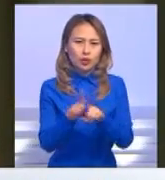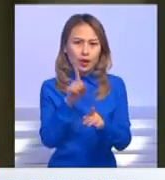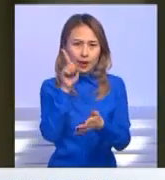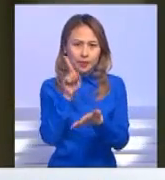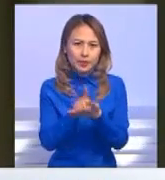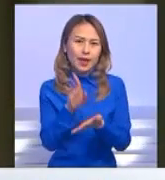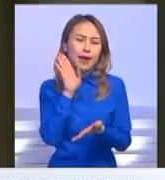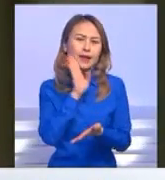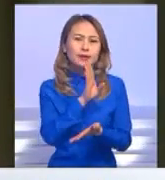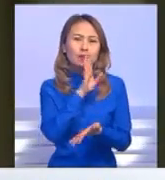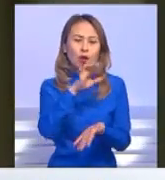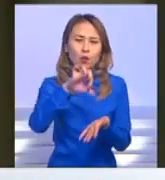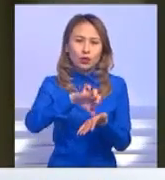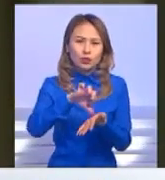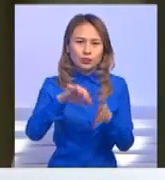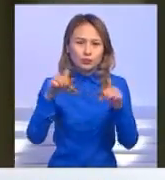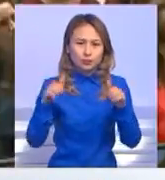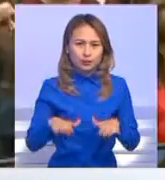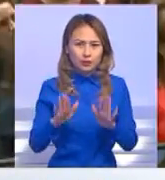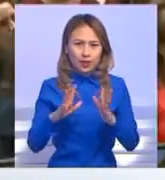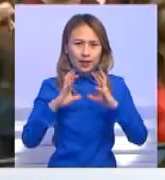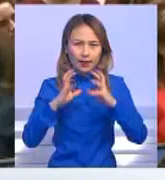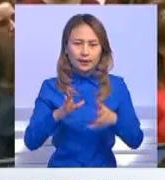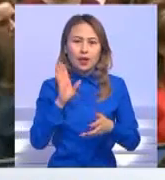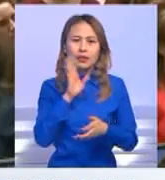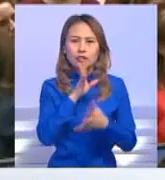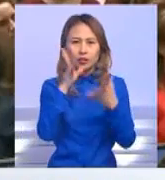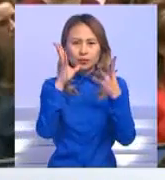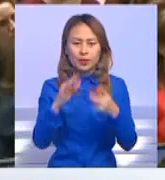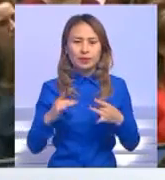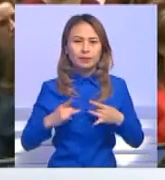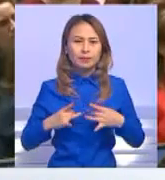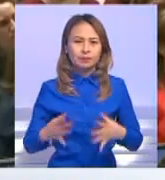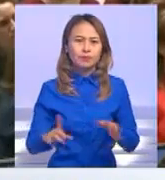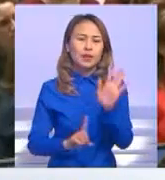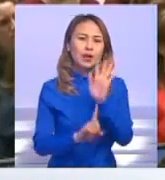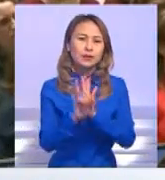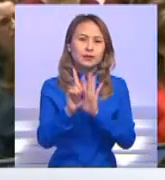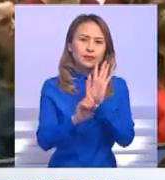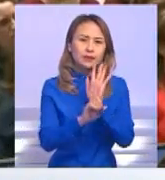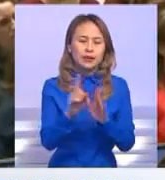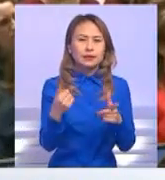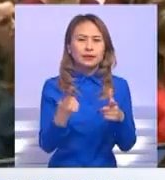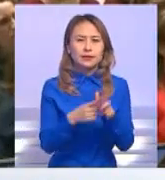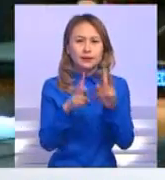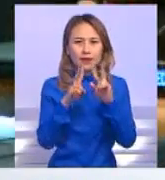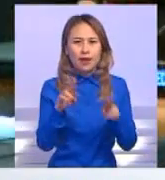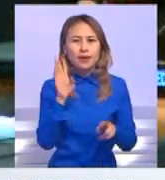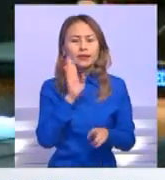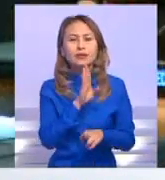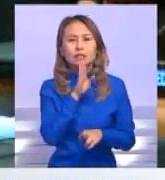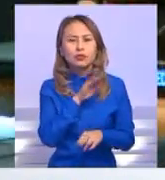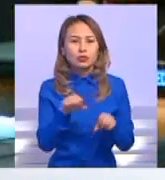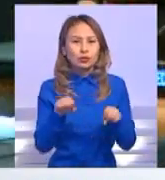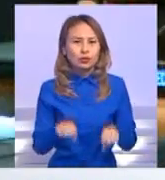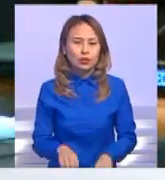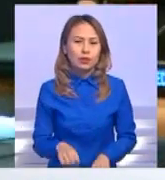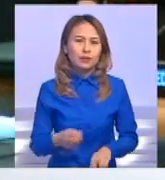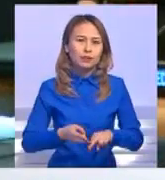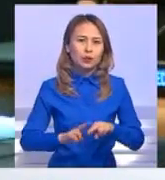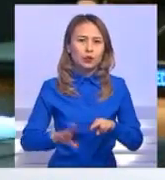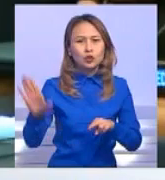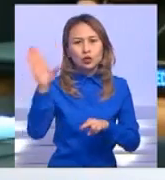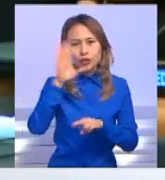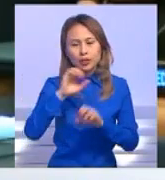түрде әйелдердің қатысуымен шешіледі. Халықаралық әйелдер күні қарсаңында Біріккен ұлттар ұйымы бас хатшысы гендерлік теңдік және әйелдердің құқықтары